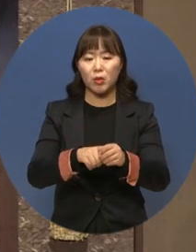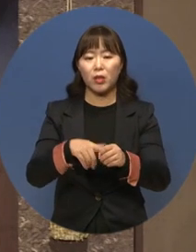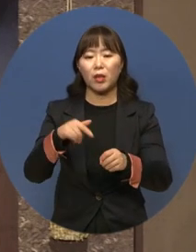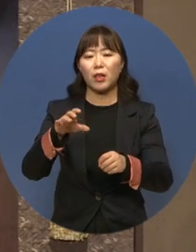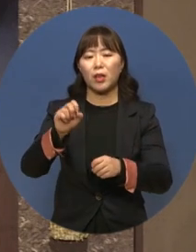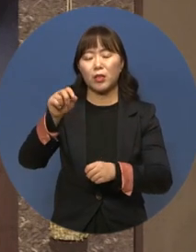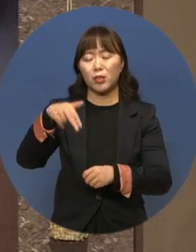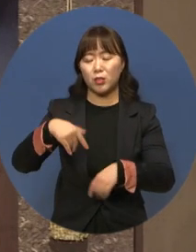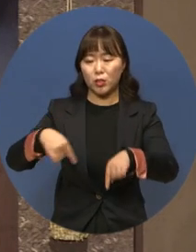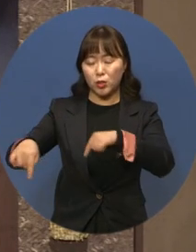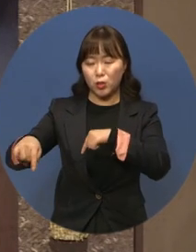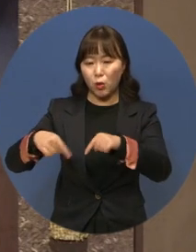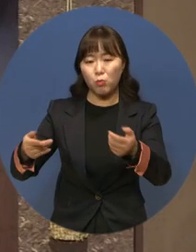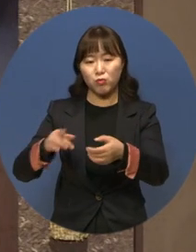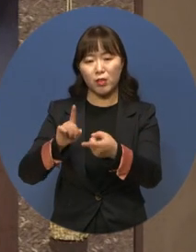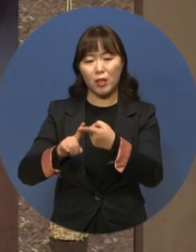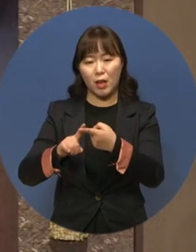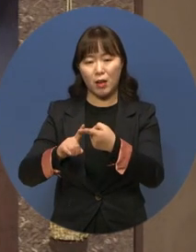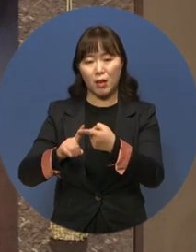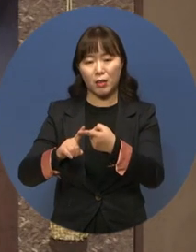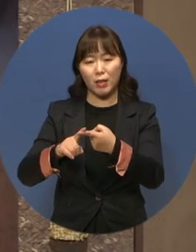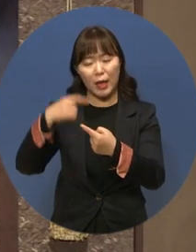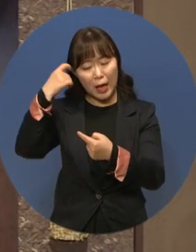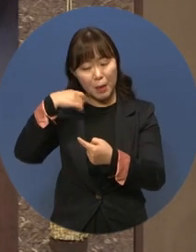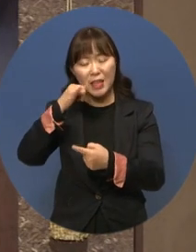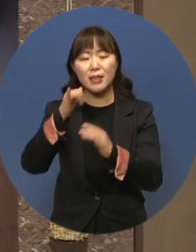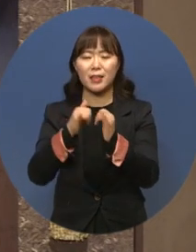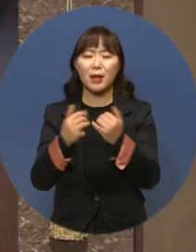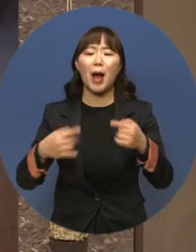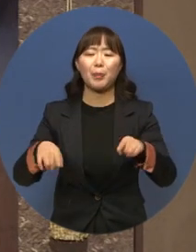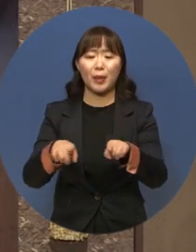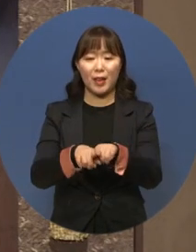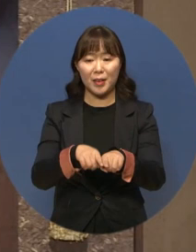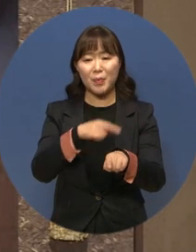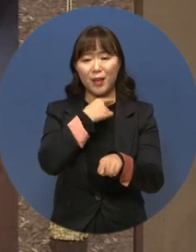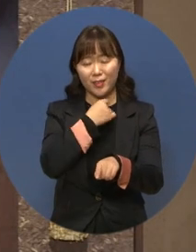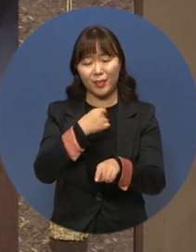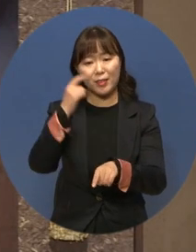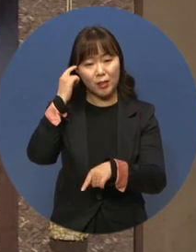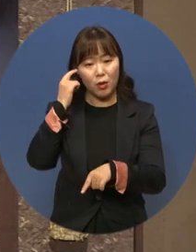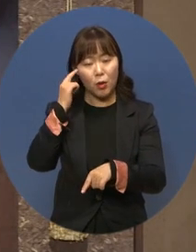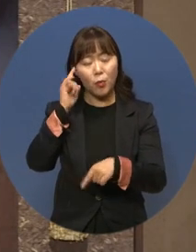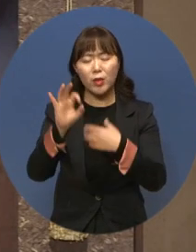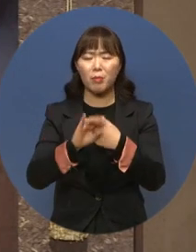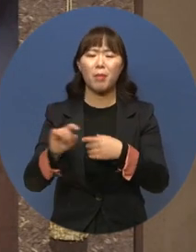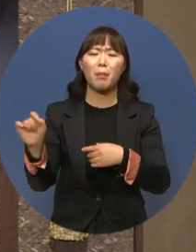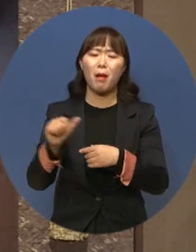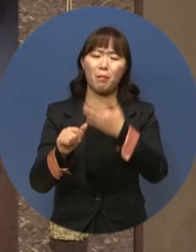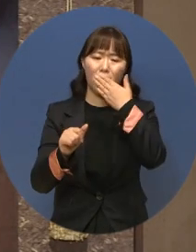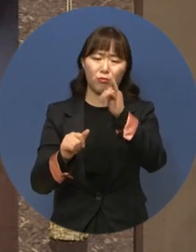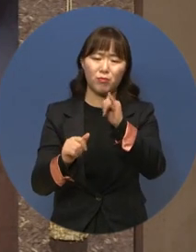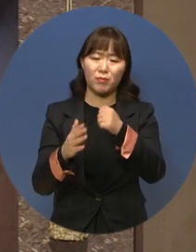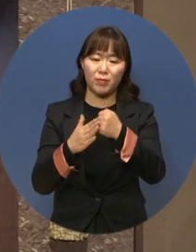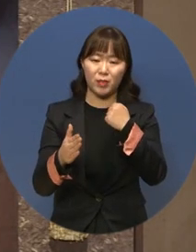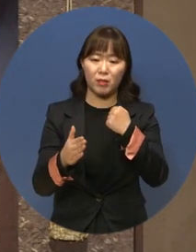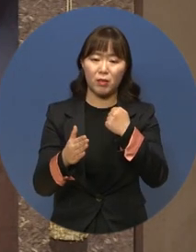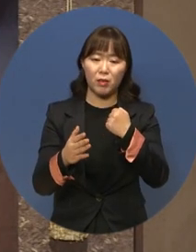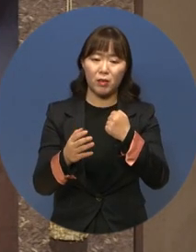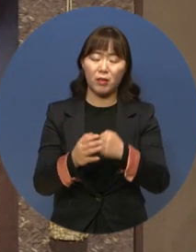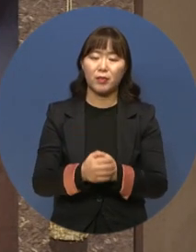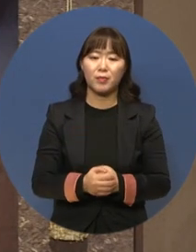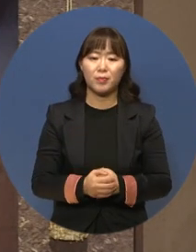좀 있는 분들을 이렇게 같이 했으면 좋겠다 하는 생각이 들어요. 그래야지 네. 빠르거든요, 무엇이든지.